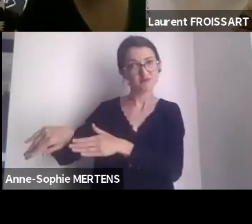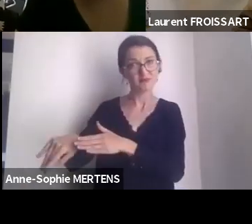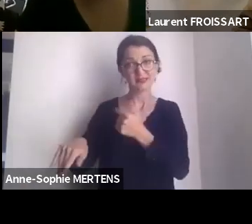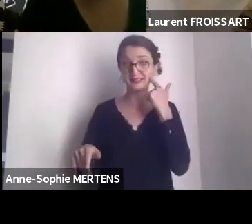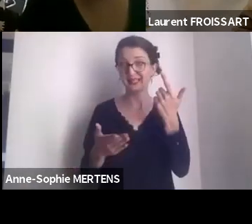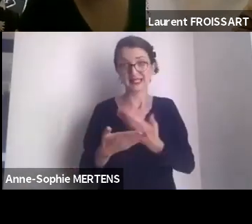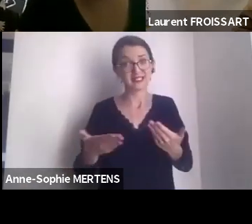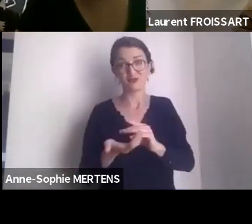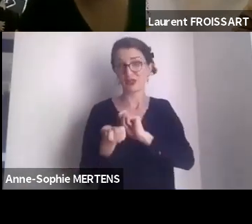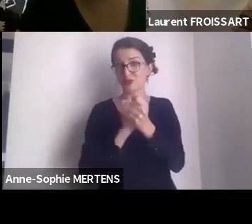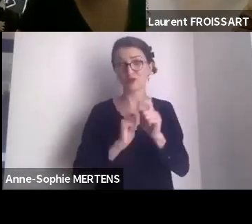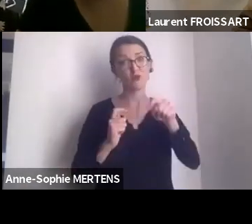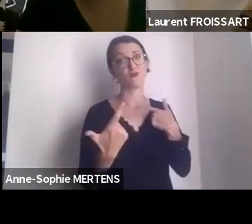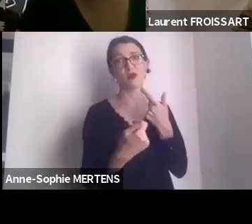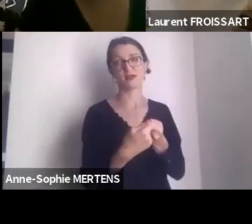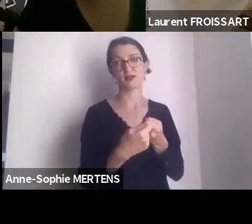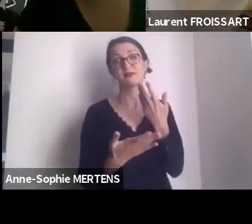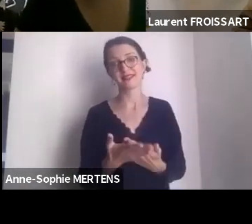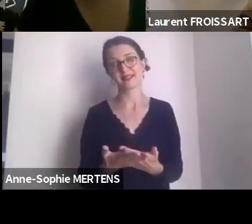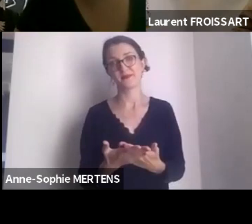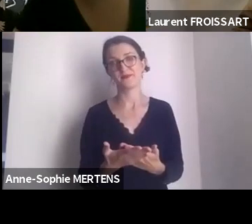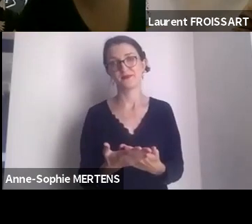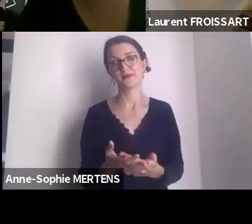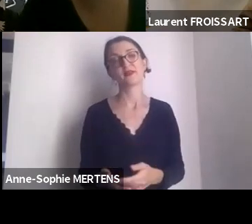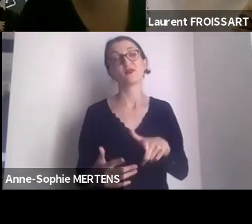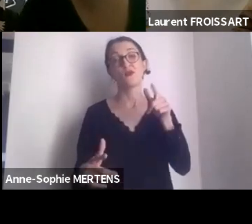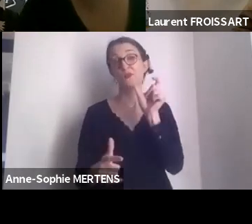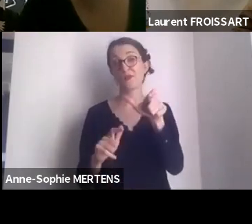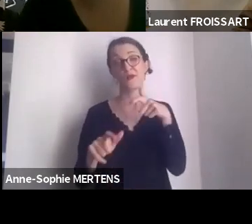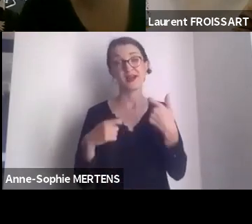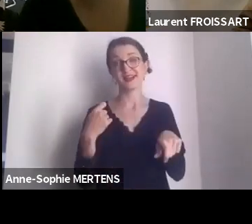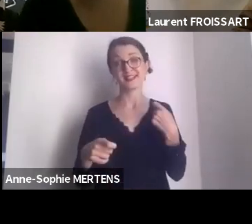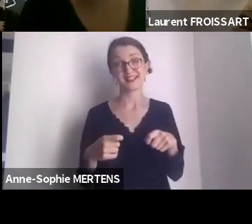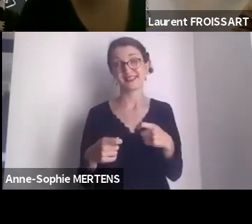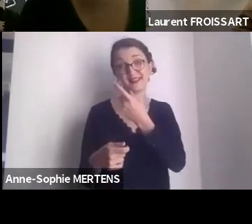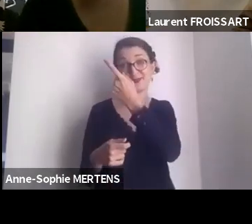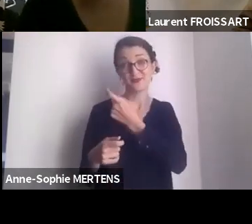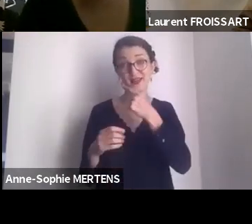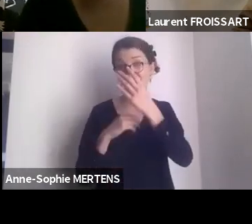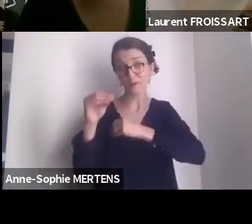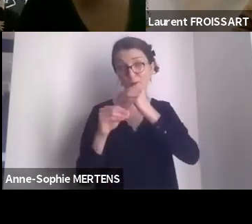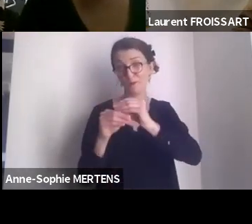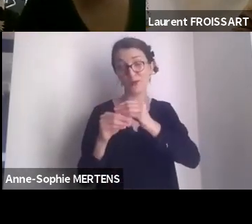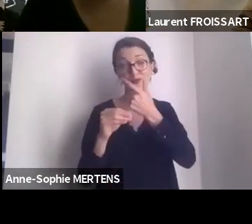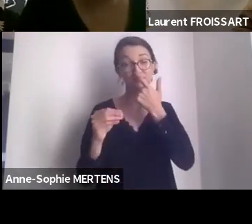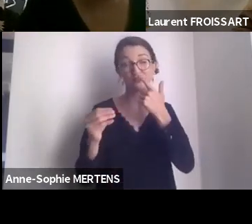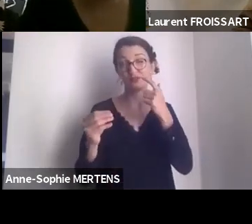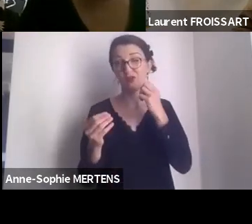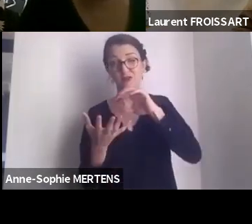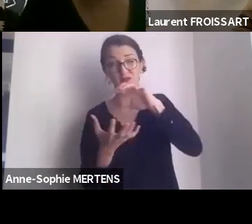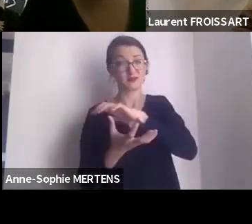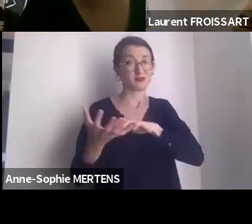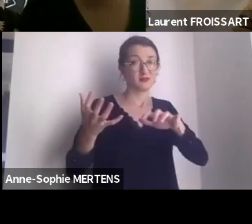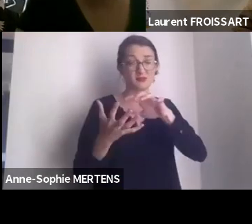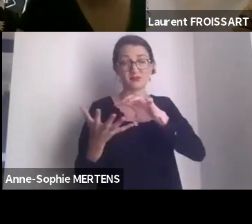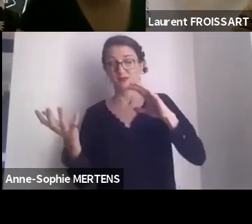d'agilité, c'est-à-dire que finalement, on est dans un monde qui est extrêmement perturbé, chaotique, complexe,